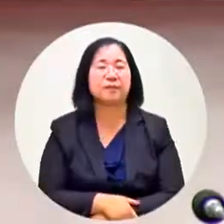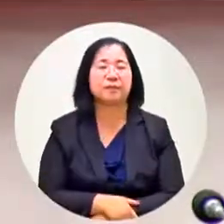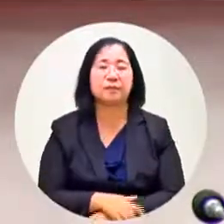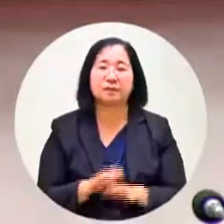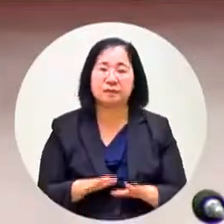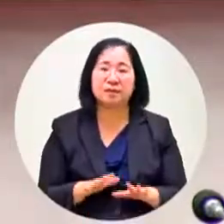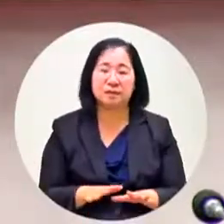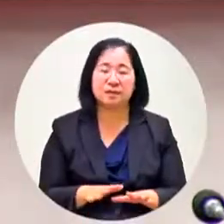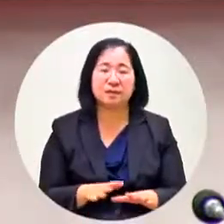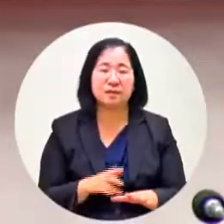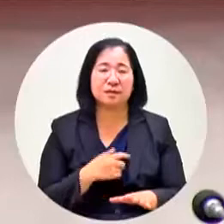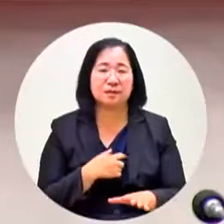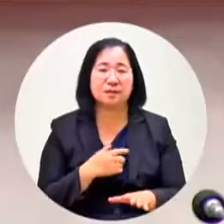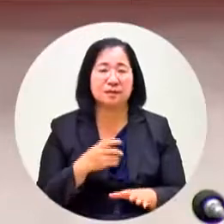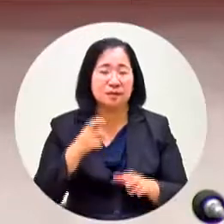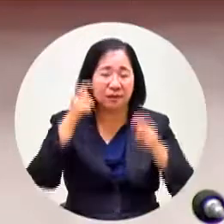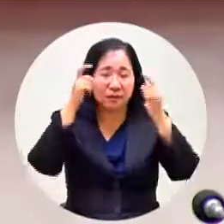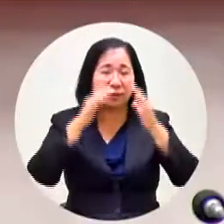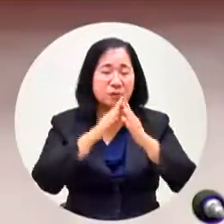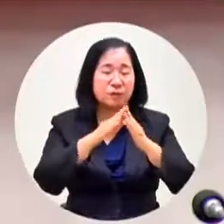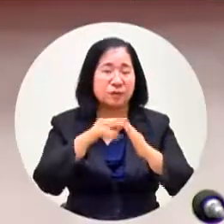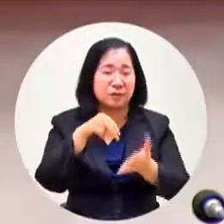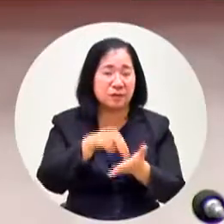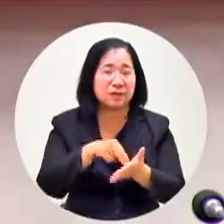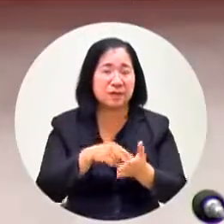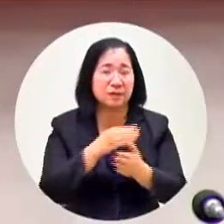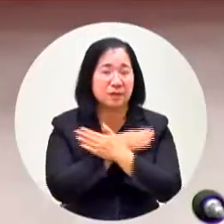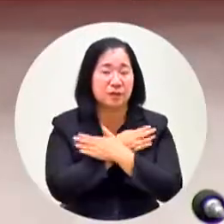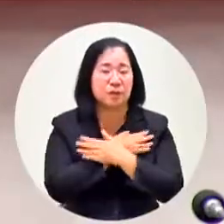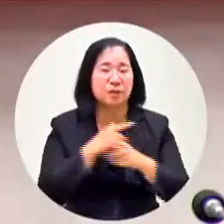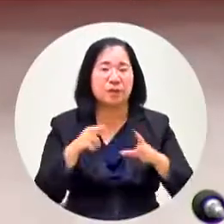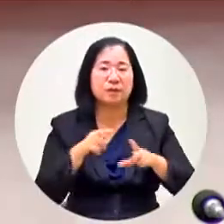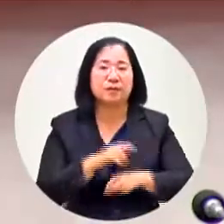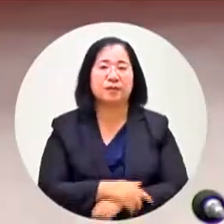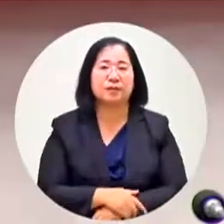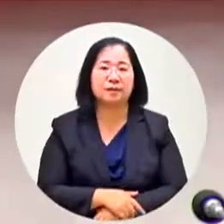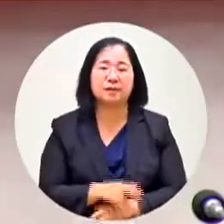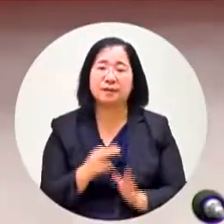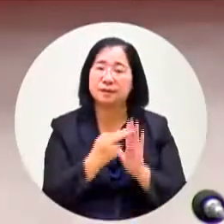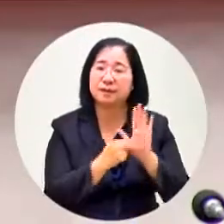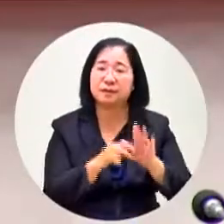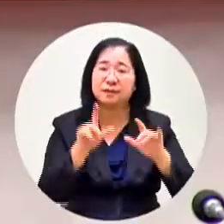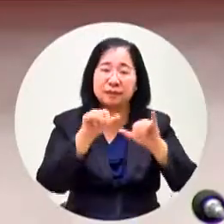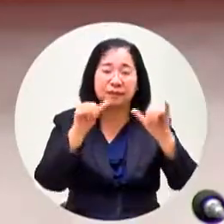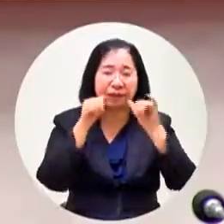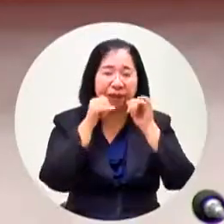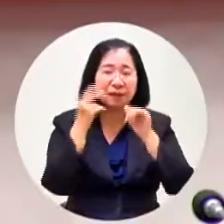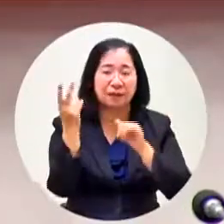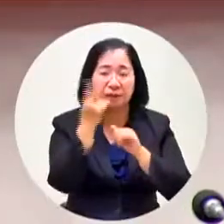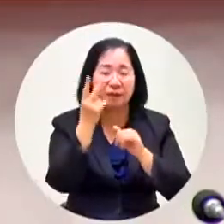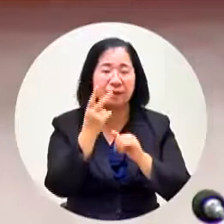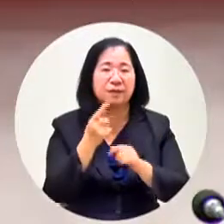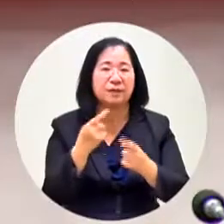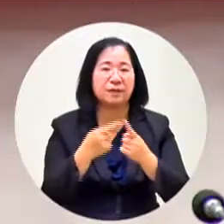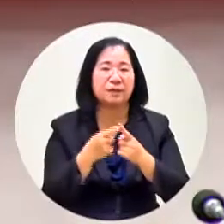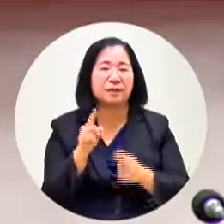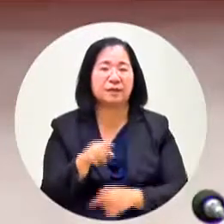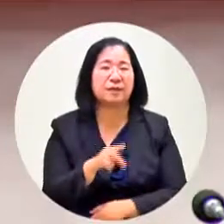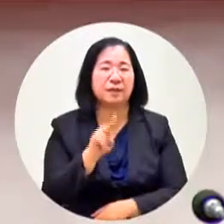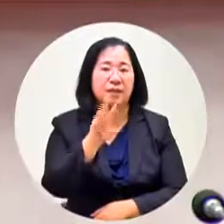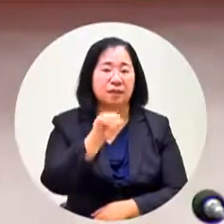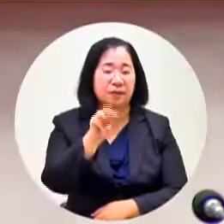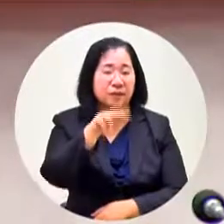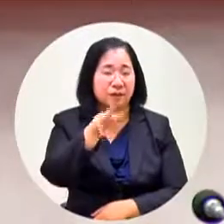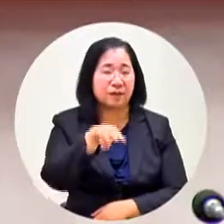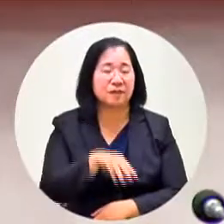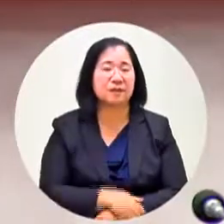每人的月薪是总不能够至少要有32,000元以上哈。这是我们现在行政院